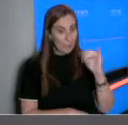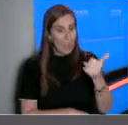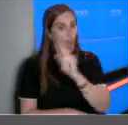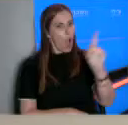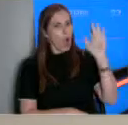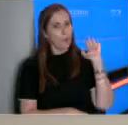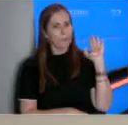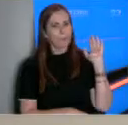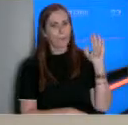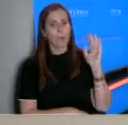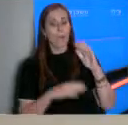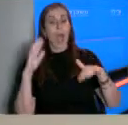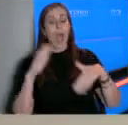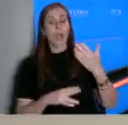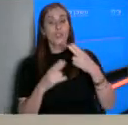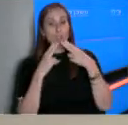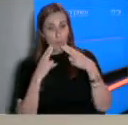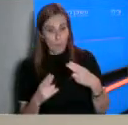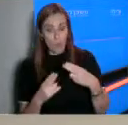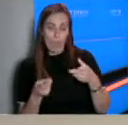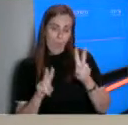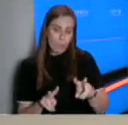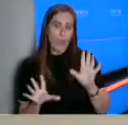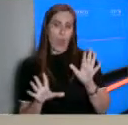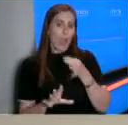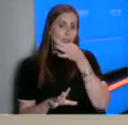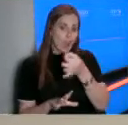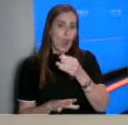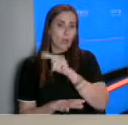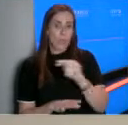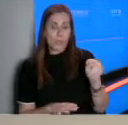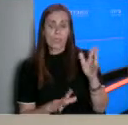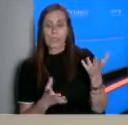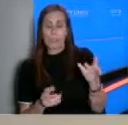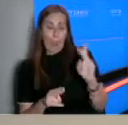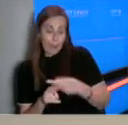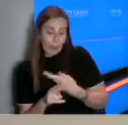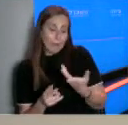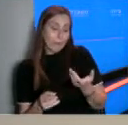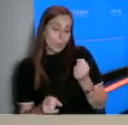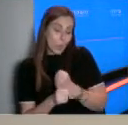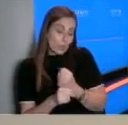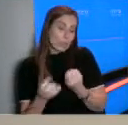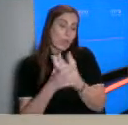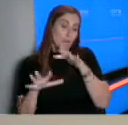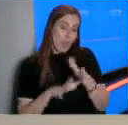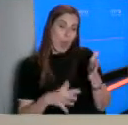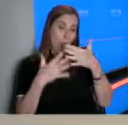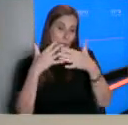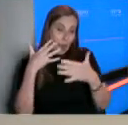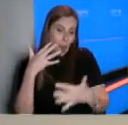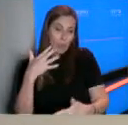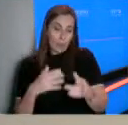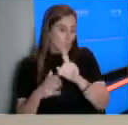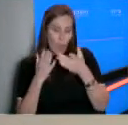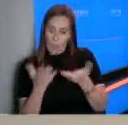לא? אחרי שתקבלו תשובות, אפשר לעבור ולשאול על הנושאים התפלים הרגילים שעוסקים בהרכבת הממשלה ועוד דברים